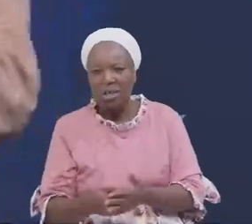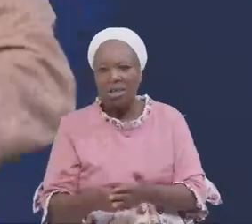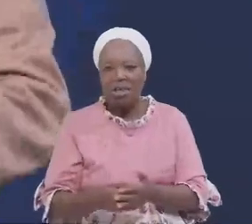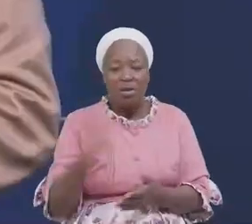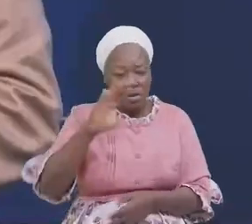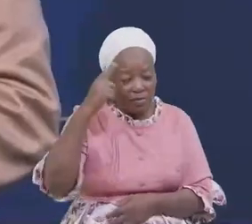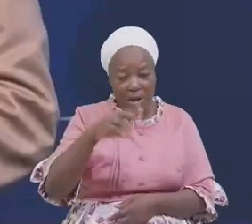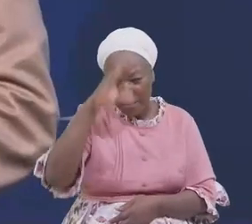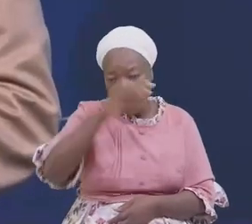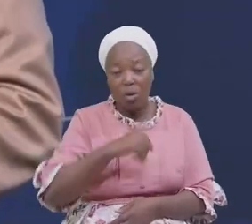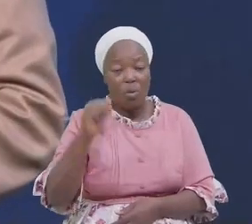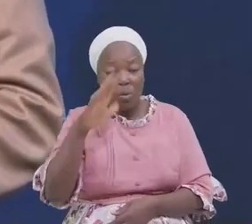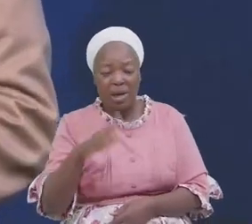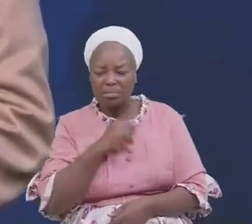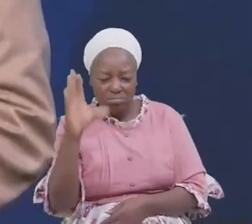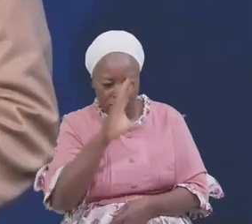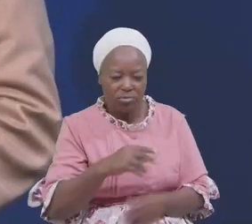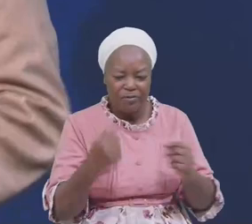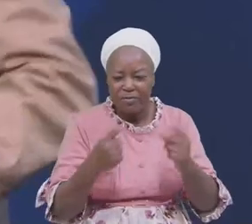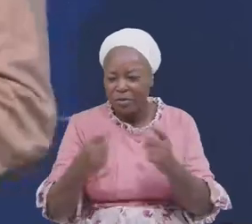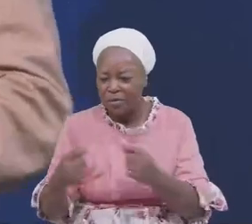Quand ils cherchent un homme, une femme, ils se précipitent.